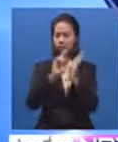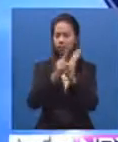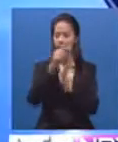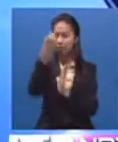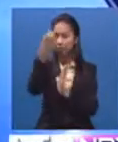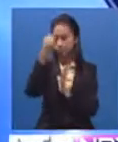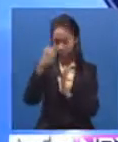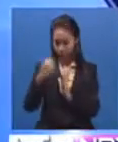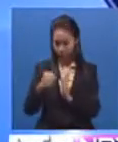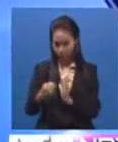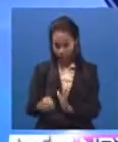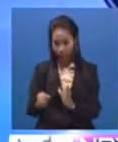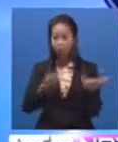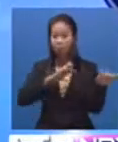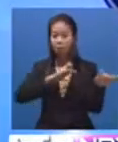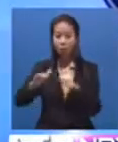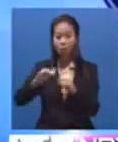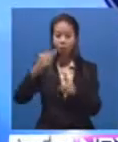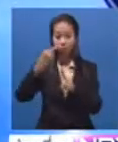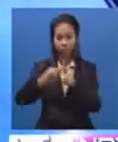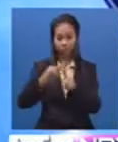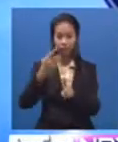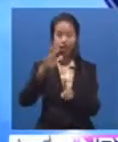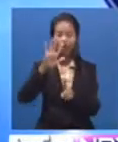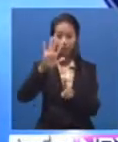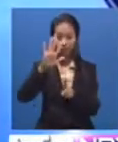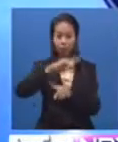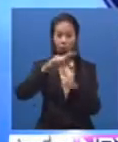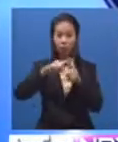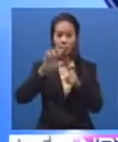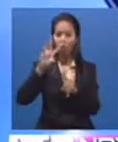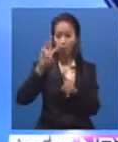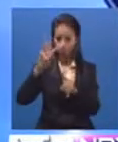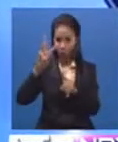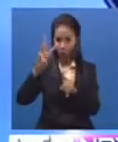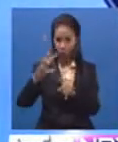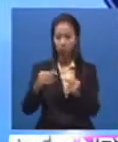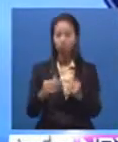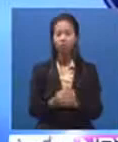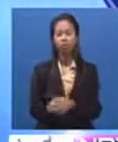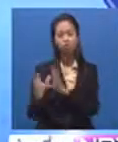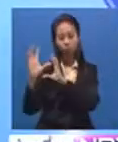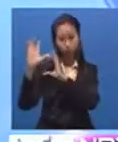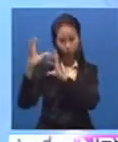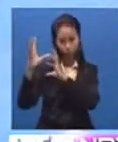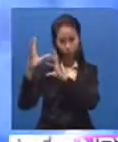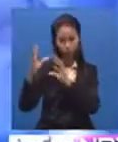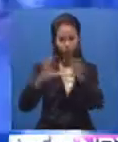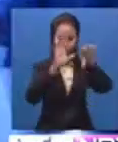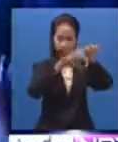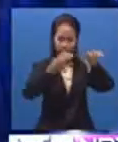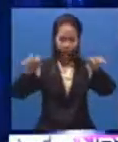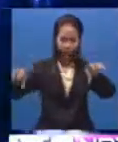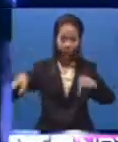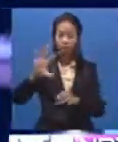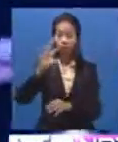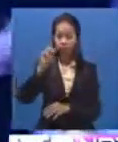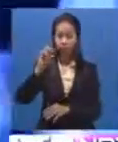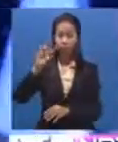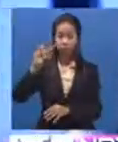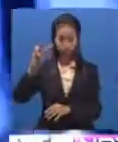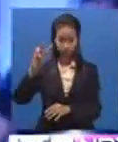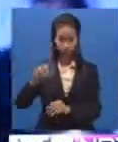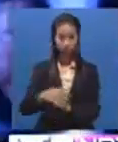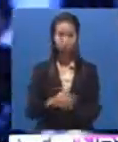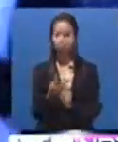กันทั่วประเทศวันที่ 6ธ.ค.นี้สองรอบที่โรงภาพยนตร์ในเครือ MajorCineplex 37สาขาและรับ